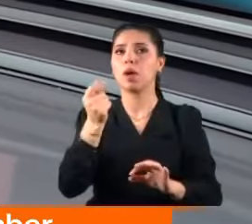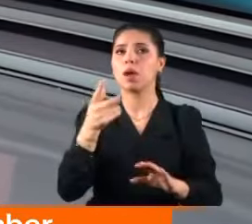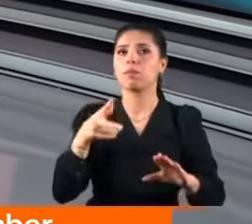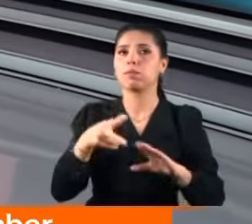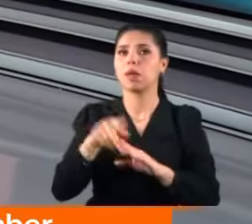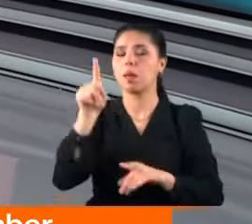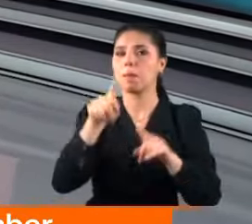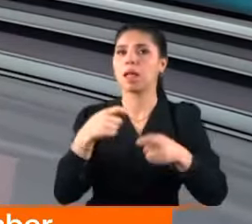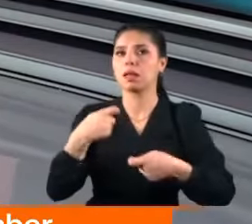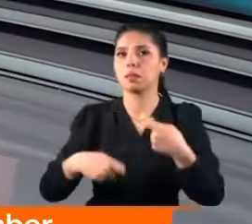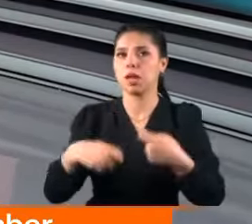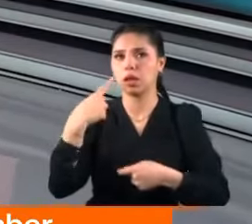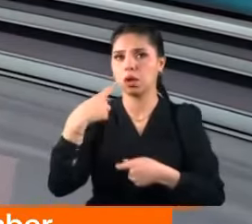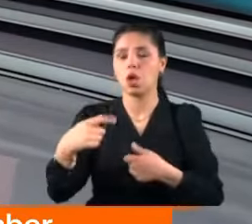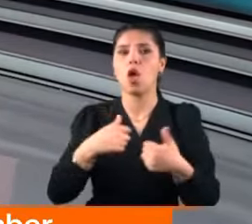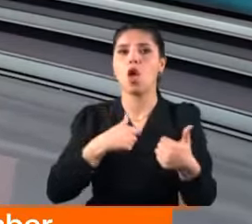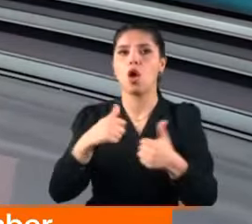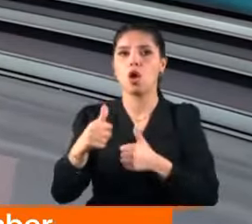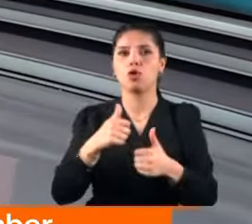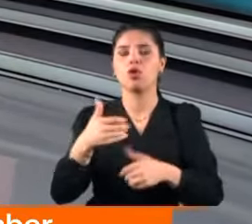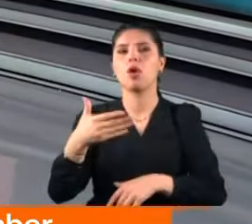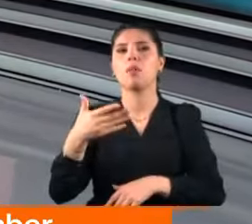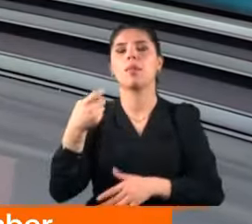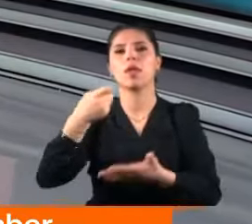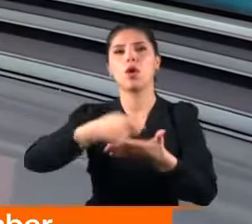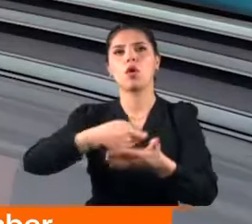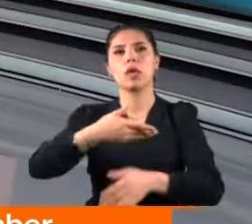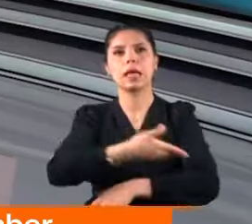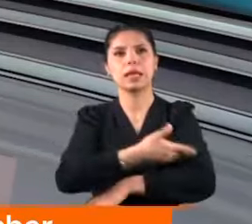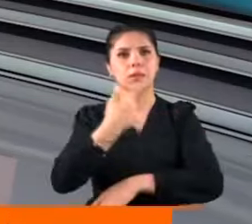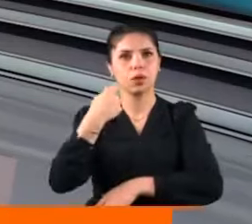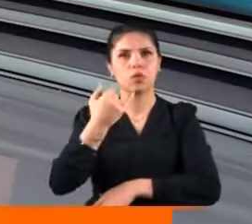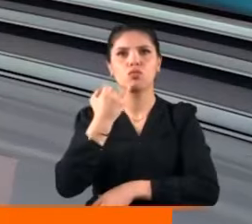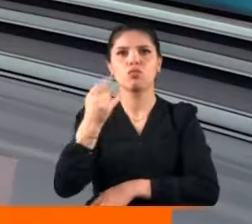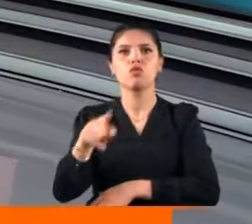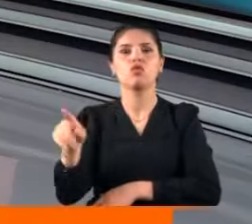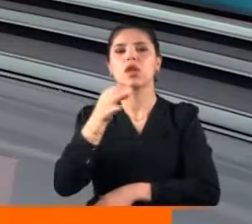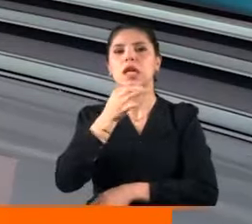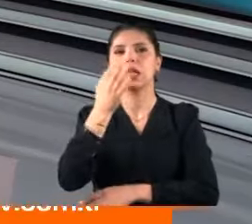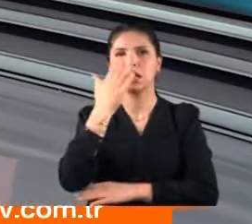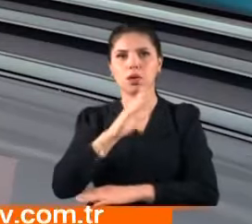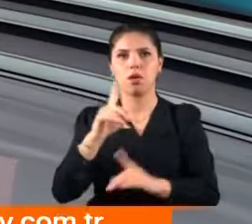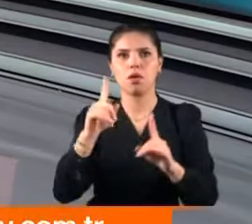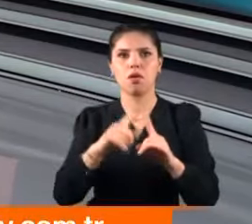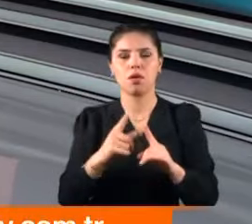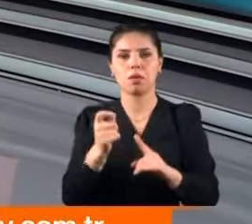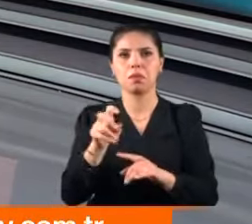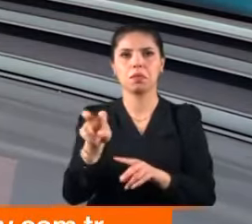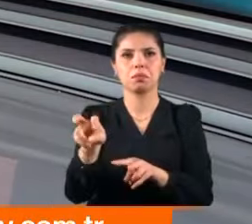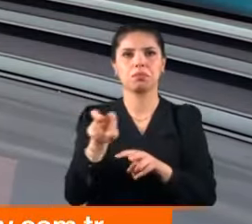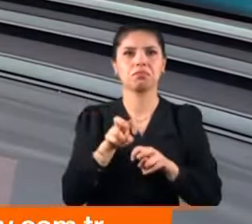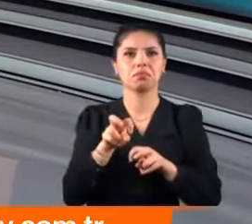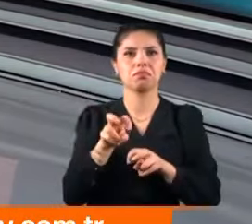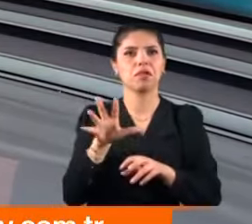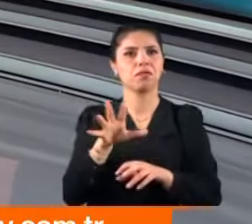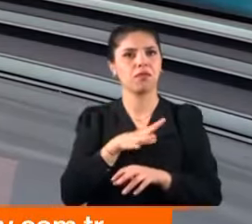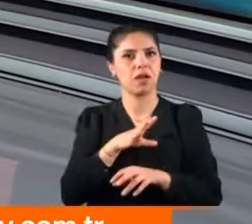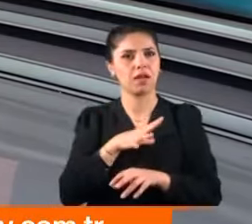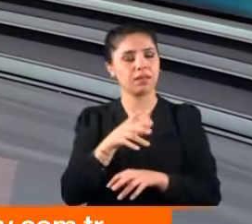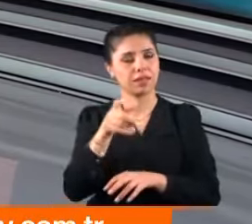bazı bankalar tarafından. Yani otomatik ödeme hizmeti karşılığında müşterinin izni olmadan hesabından ücret tahsil